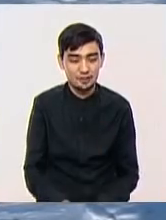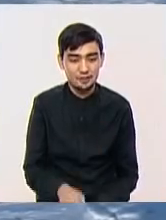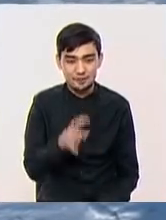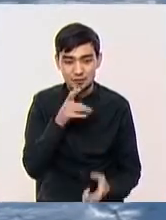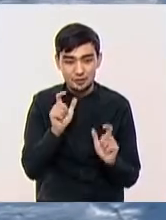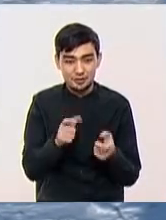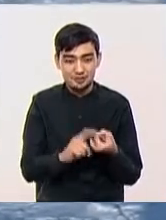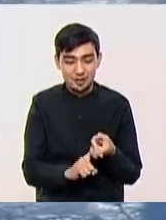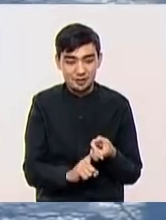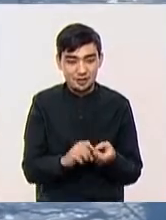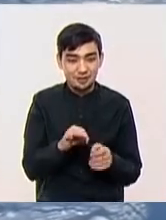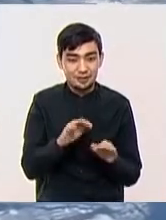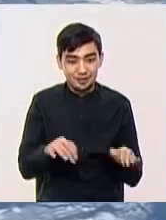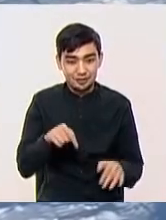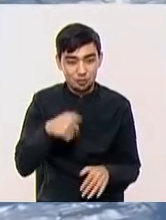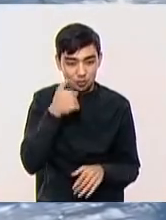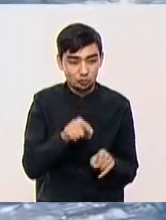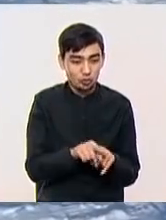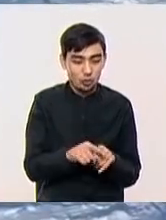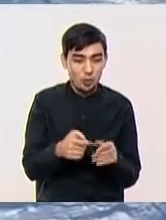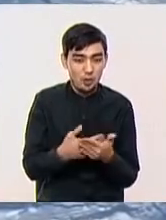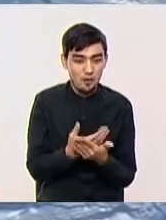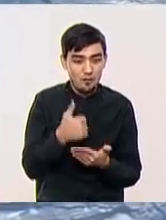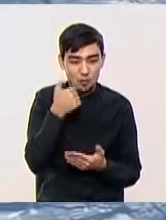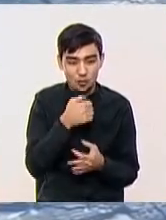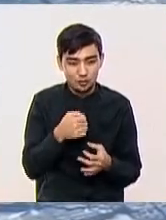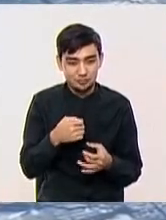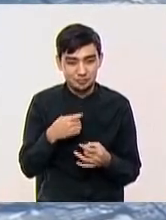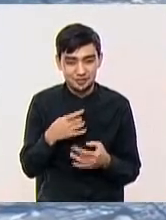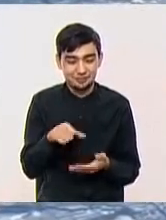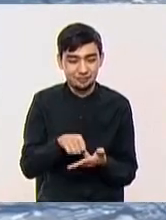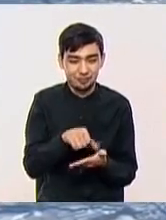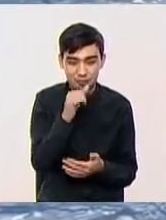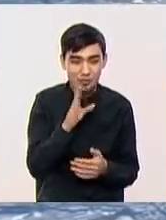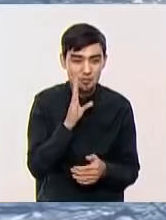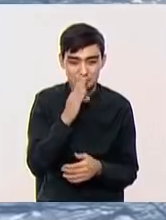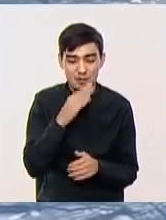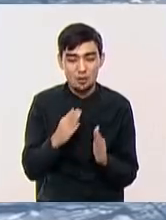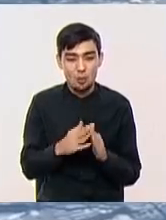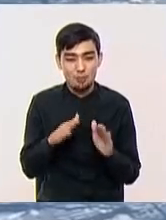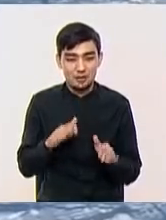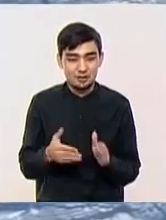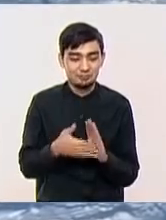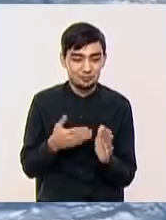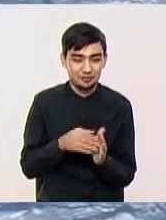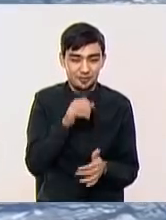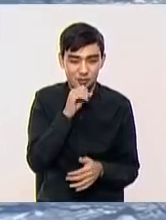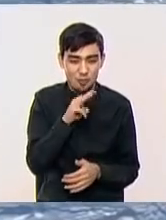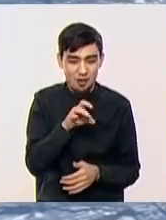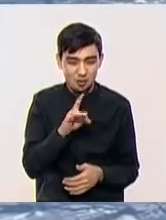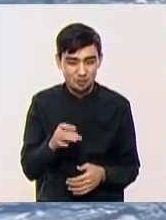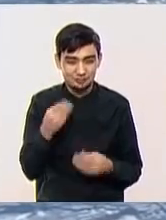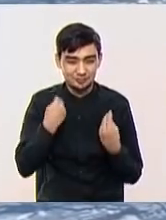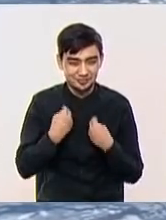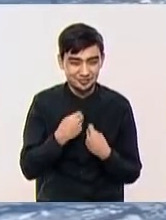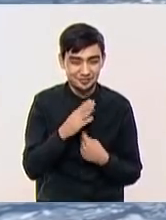Карантиндік шараларға байланысты балалар биыл да жаңа жылдық шарадан қағылды. Дегенмен ата-аналар үйлеріне аяз ата мен ақшақарды жалдап,